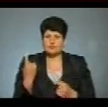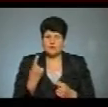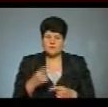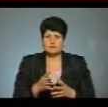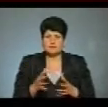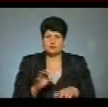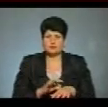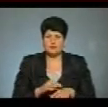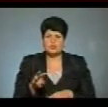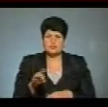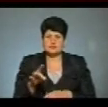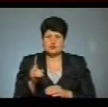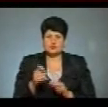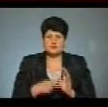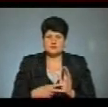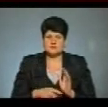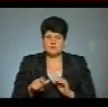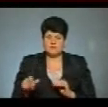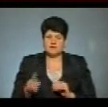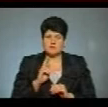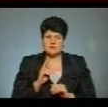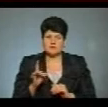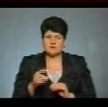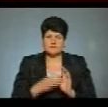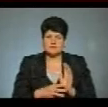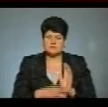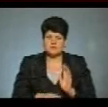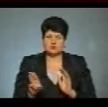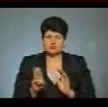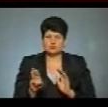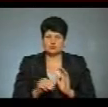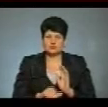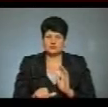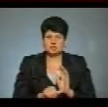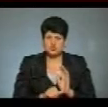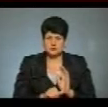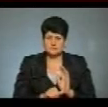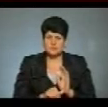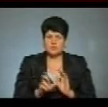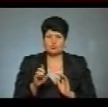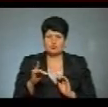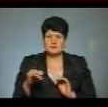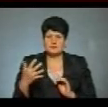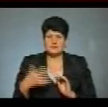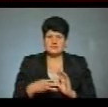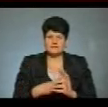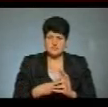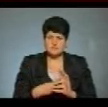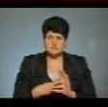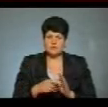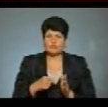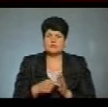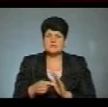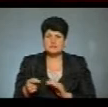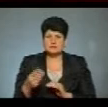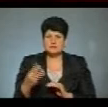у Монастириському районі – 170, у Кременецькому – 80, Шумському – 66, Бучацькому – 58, у місті